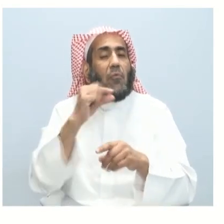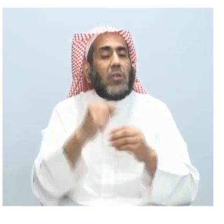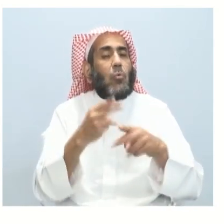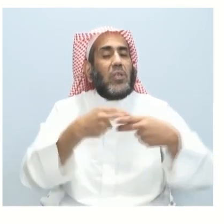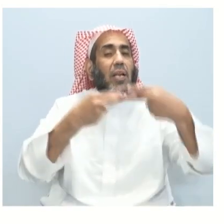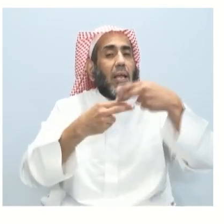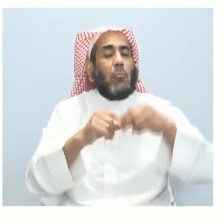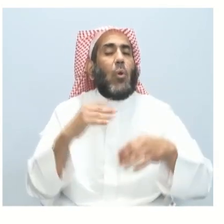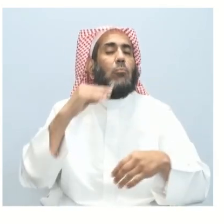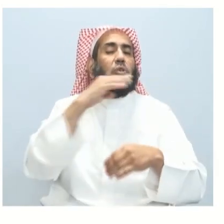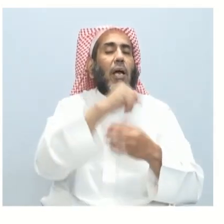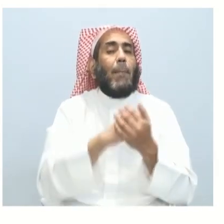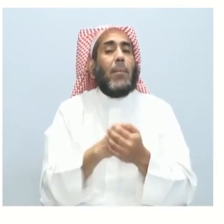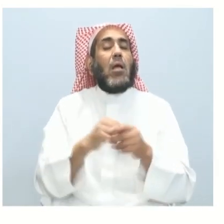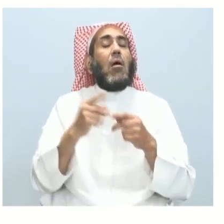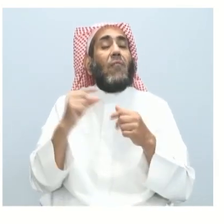والتراكيب والموسيقى